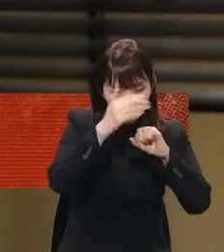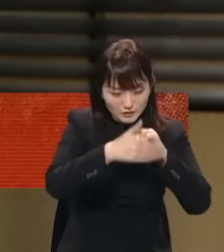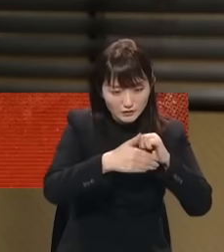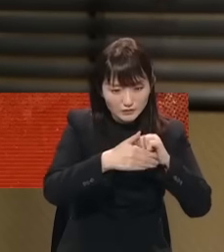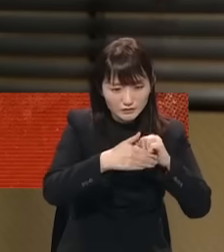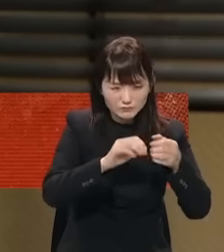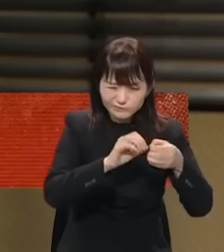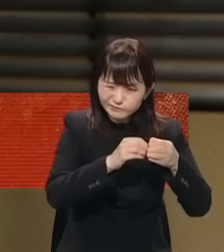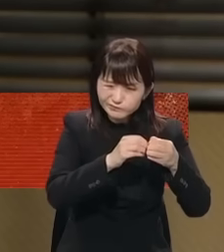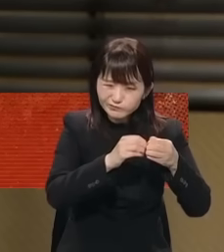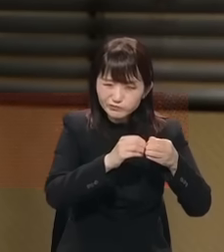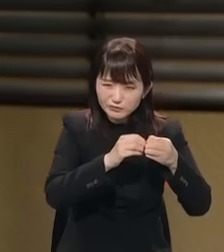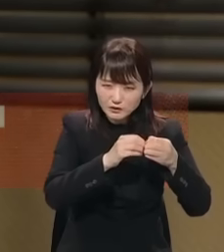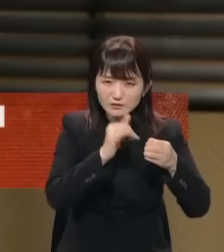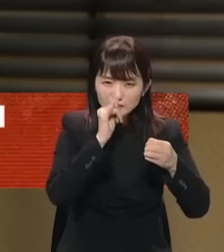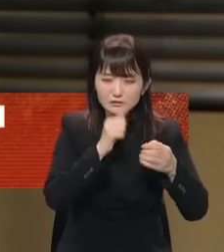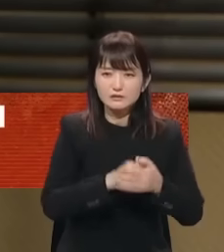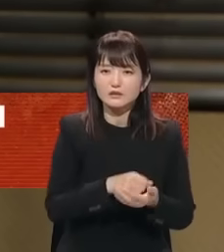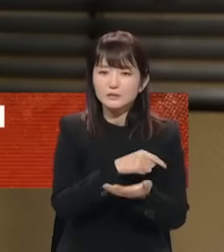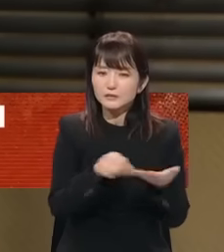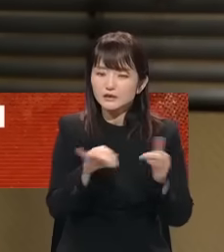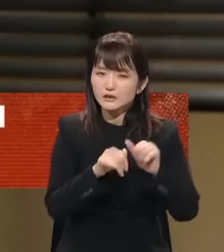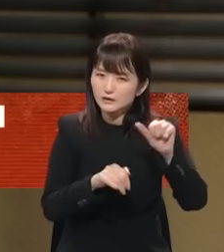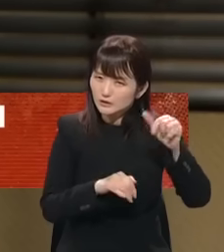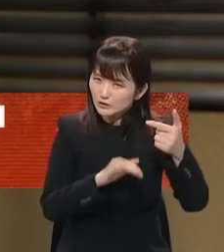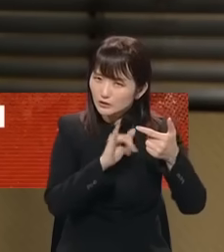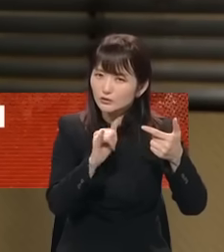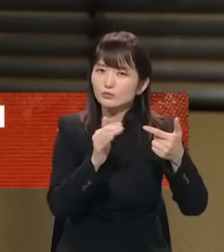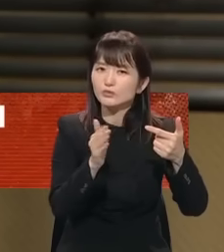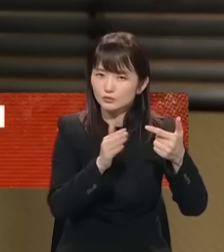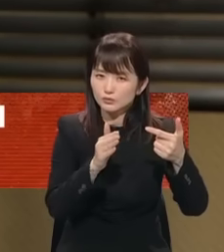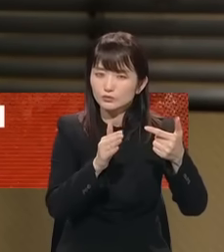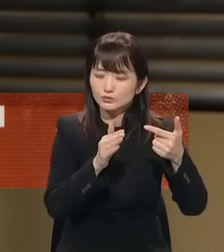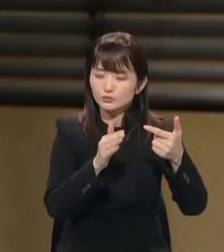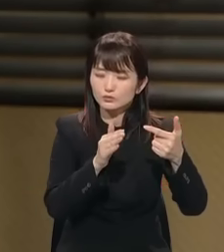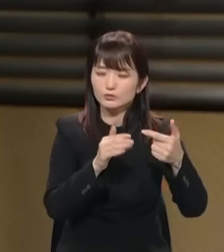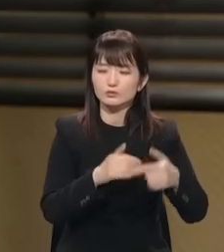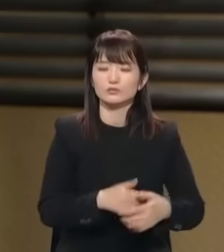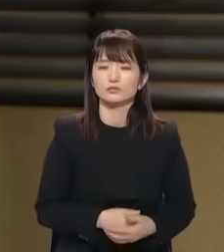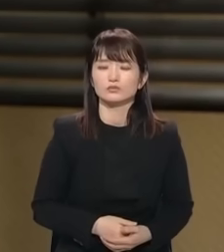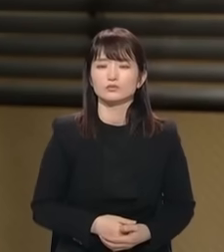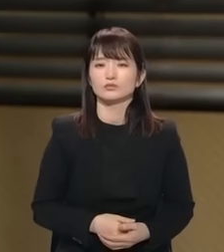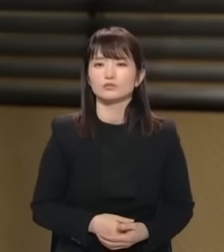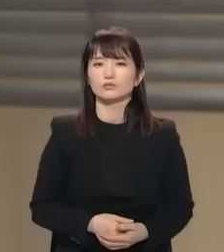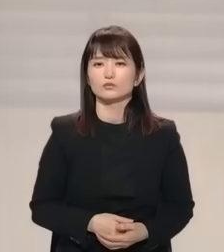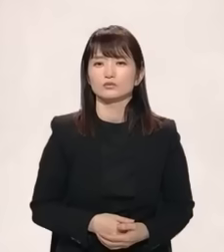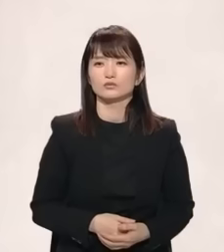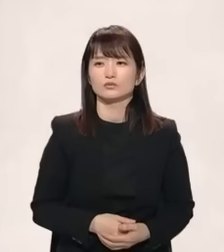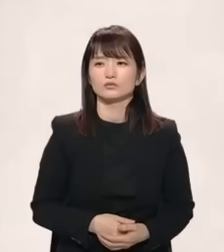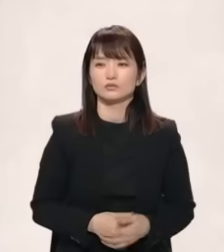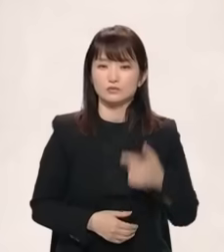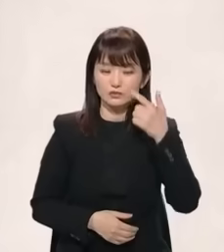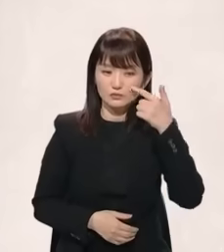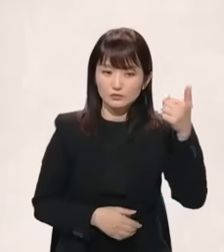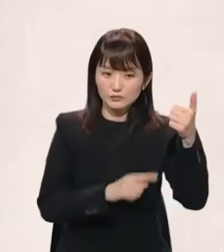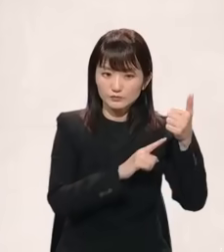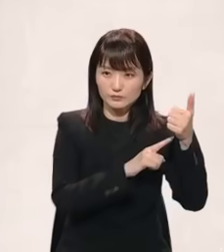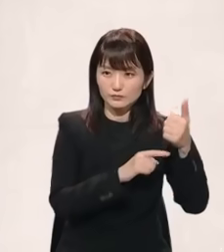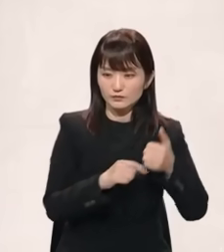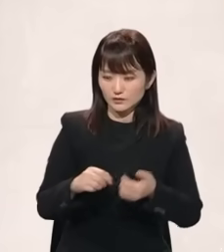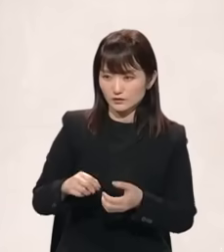최소한 피해자가 한 다섯에서 여명 정도 더 있는 것을 지금 밝혀진 상황입니다이 아버님이 단체